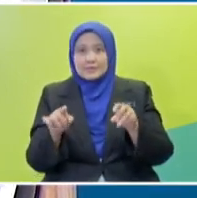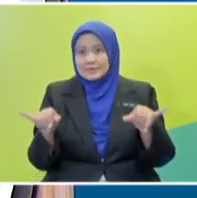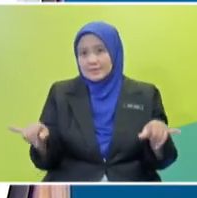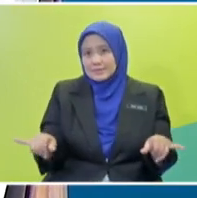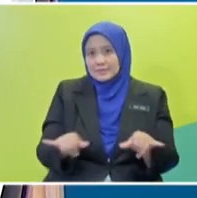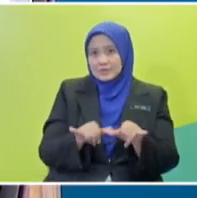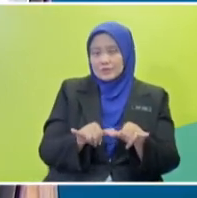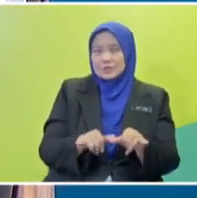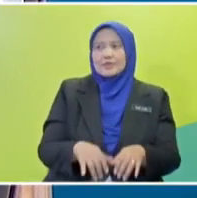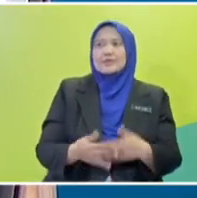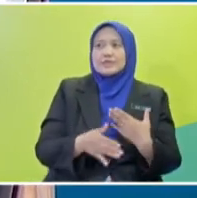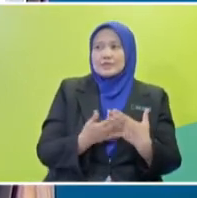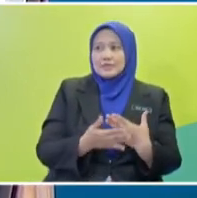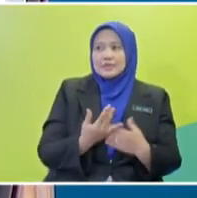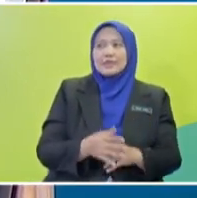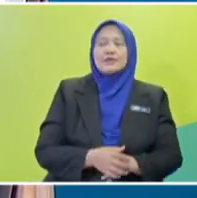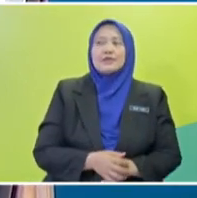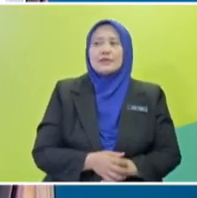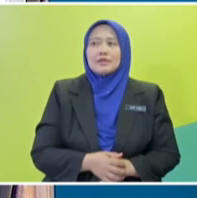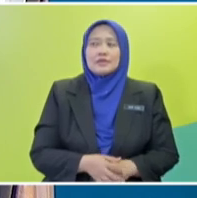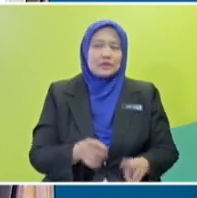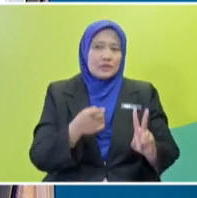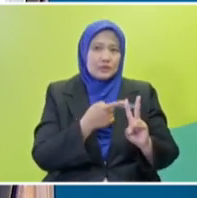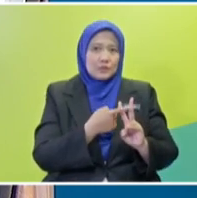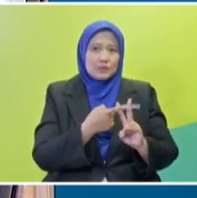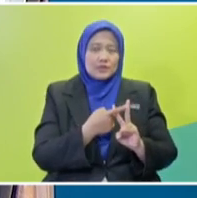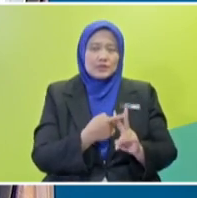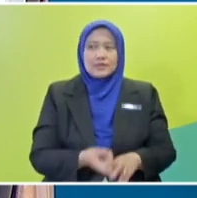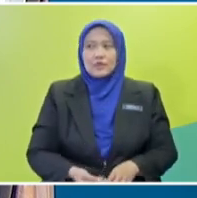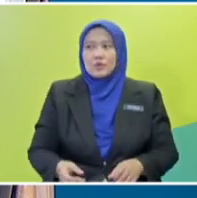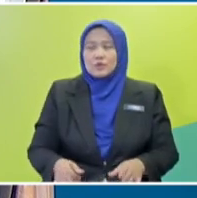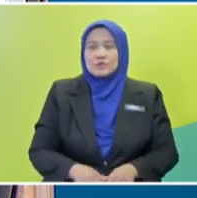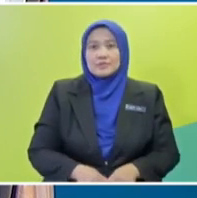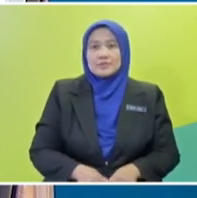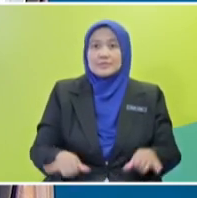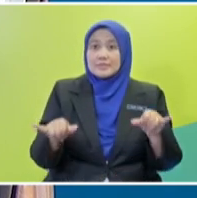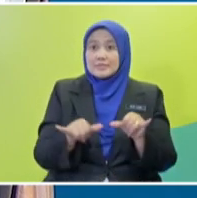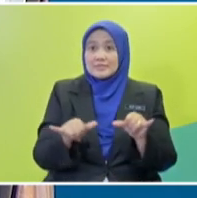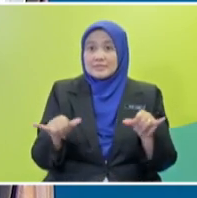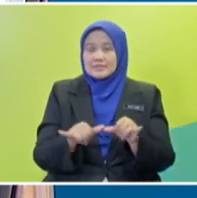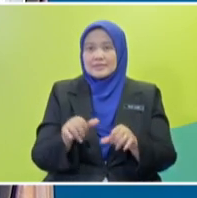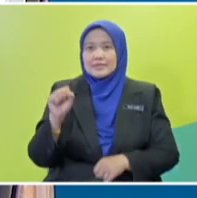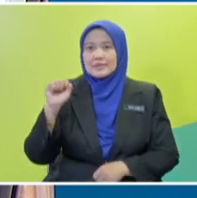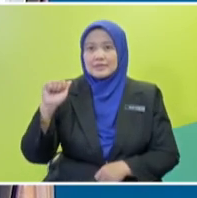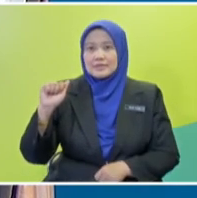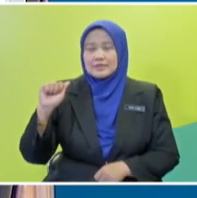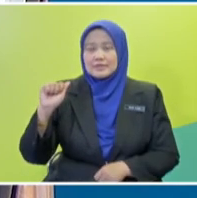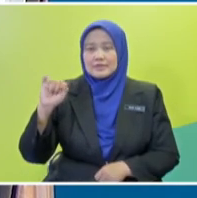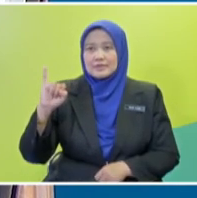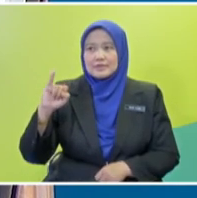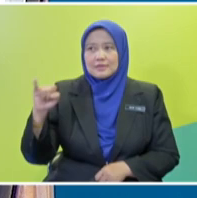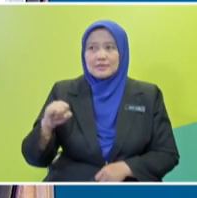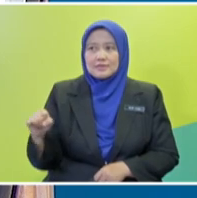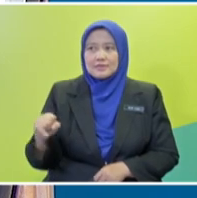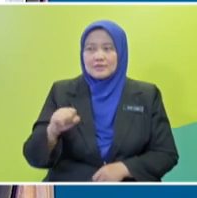jadi sesuai senang mudah dihasilkan Oke Yang kedua kita boleh tengok elemen size L5 size Oke anime size itu kepentingan kita buat